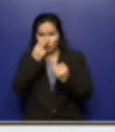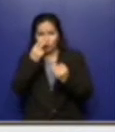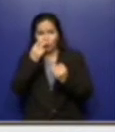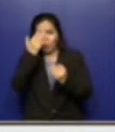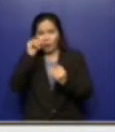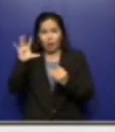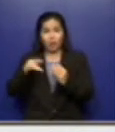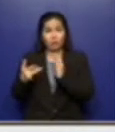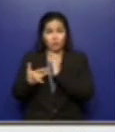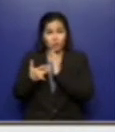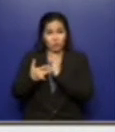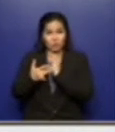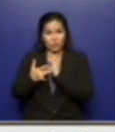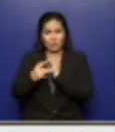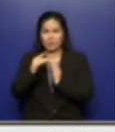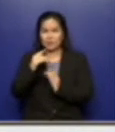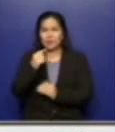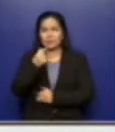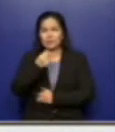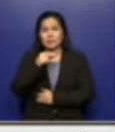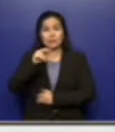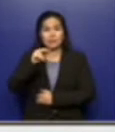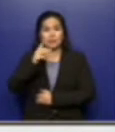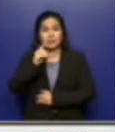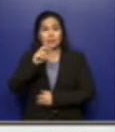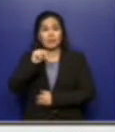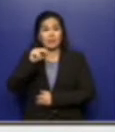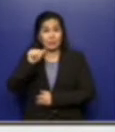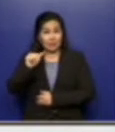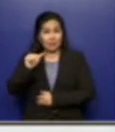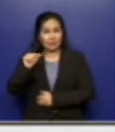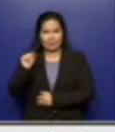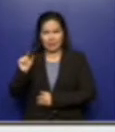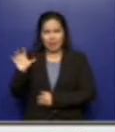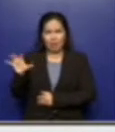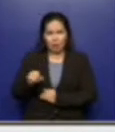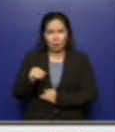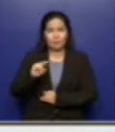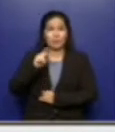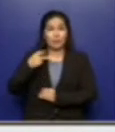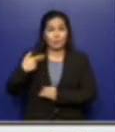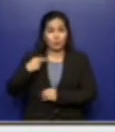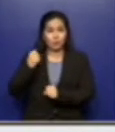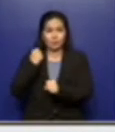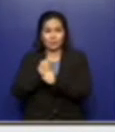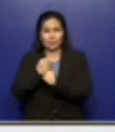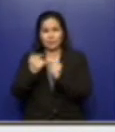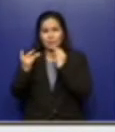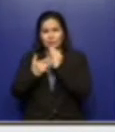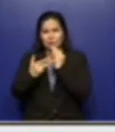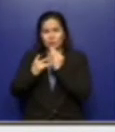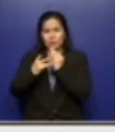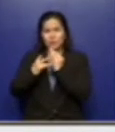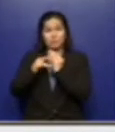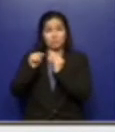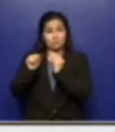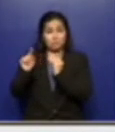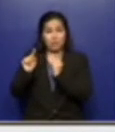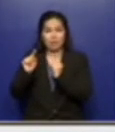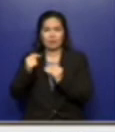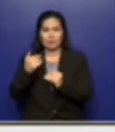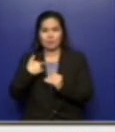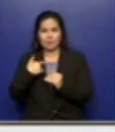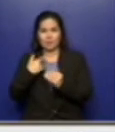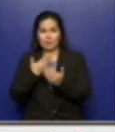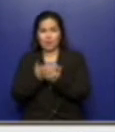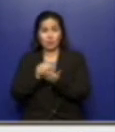โลยี DNA Nudge ดิฉันคงไม่ต้องบอกนะคะว่าเทคโนโลยีตัวนี้ได้รับการลง